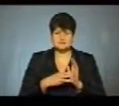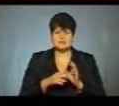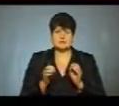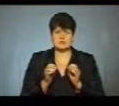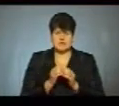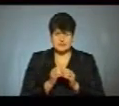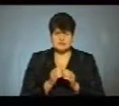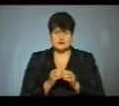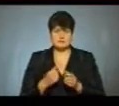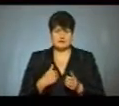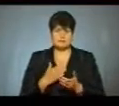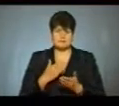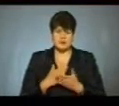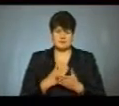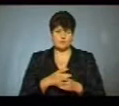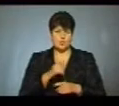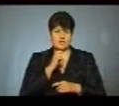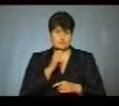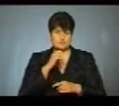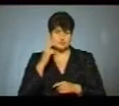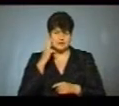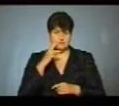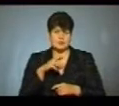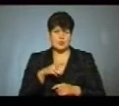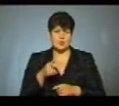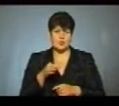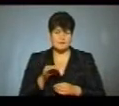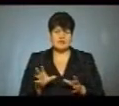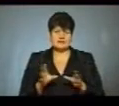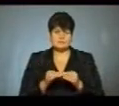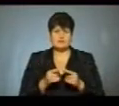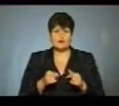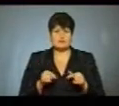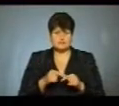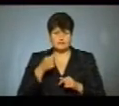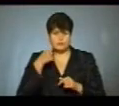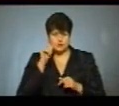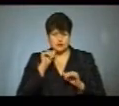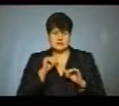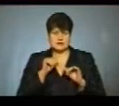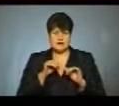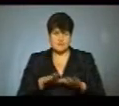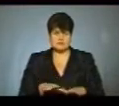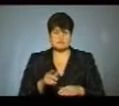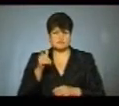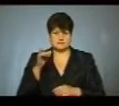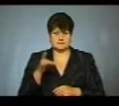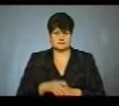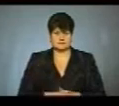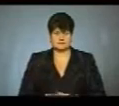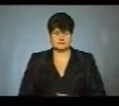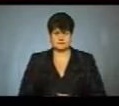2178-10. Власне, ми маємо інтерв'ю з Києва Марії Горбаль, співорганізаторки вчорашньої акції на Чортківщині. Давайте почуємо.